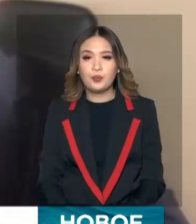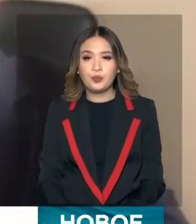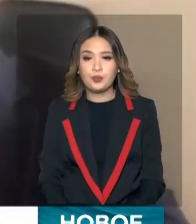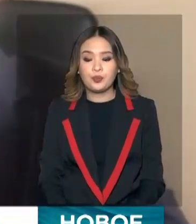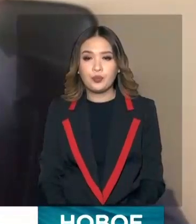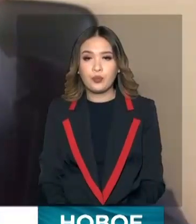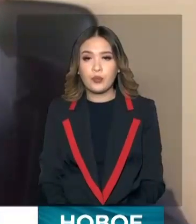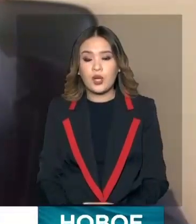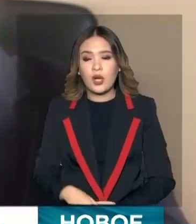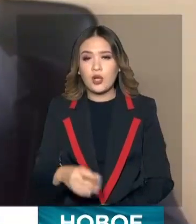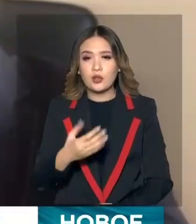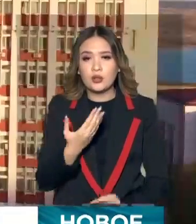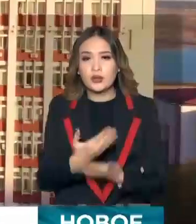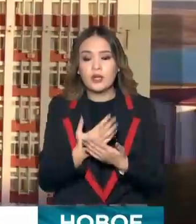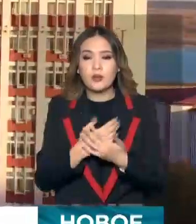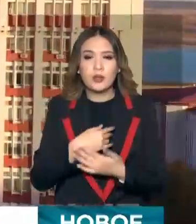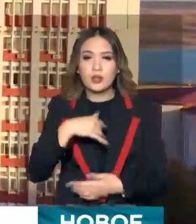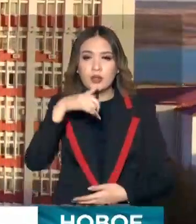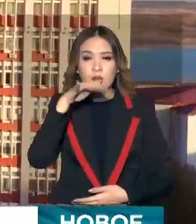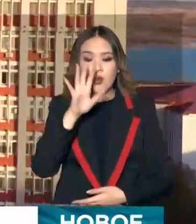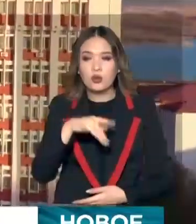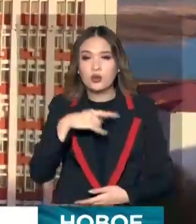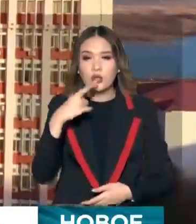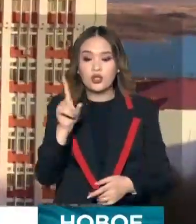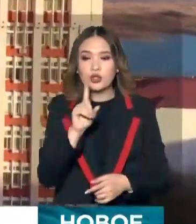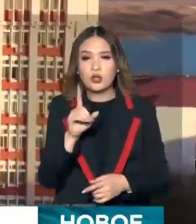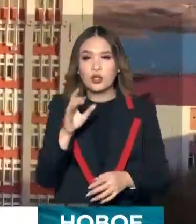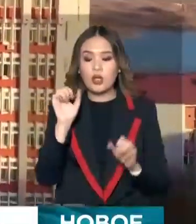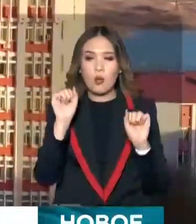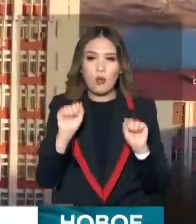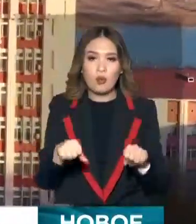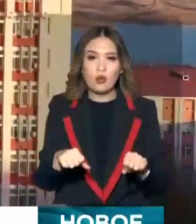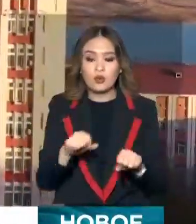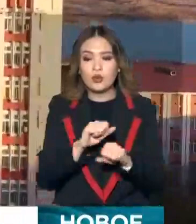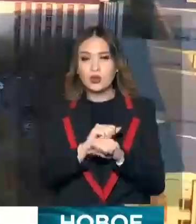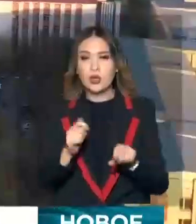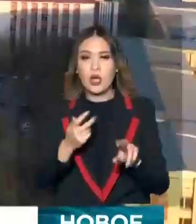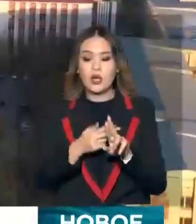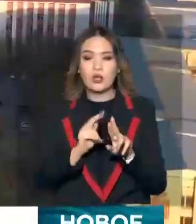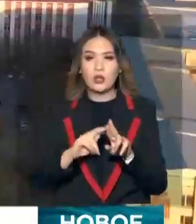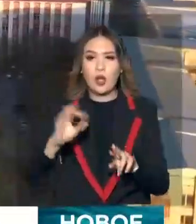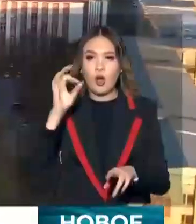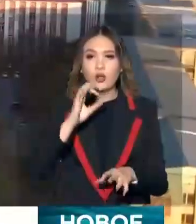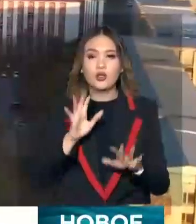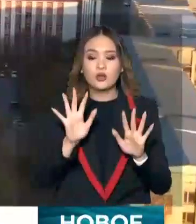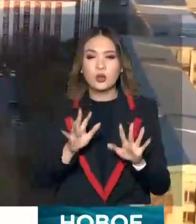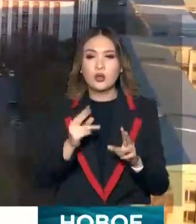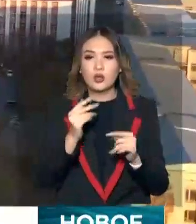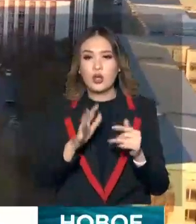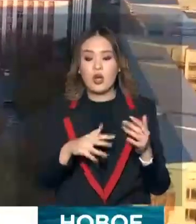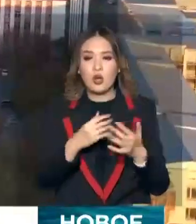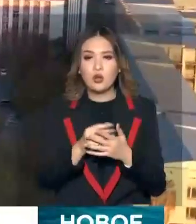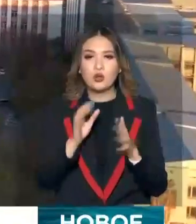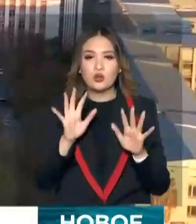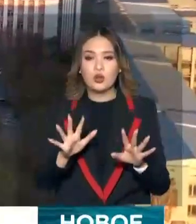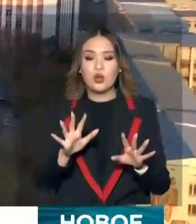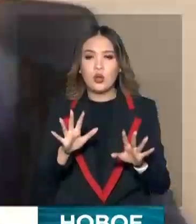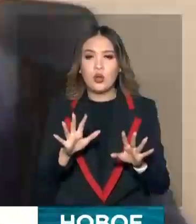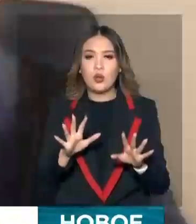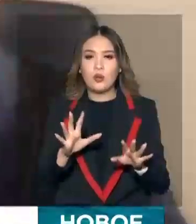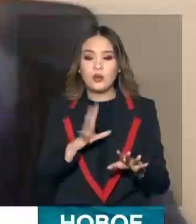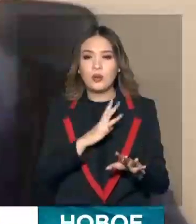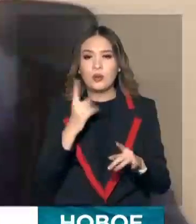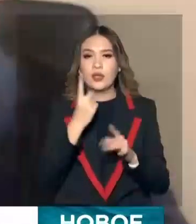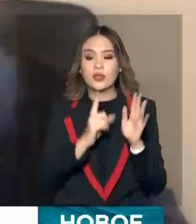Я бы не сказал, что это достаточно или недостаточно. Это те средства, которые необходимы для решения первоочередных задач.